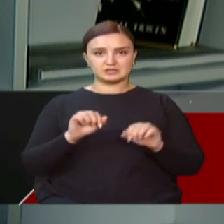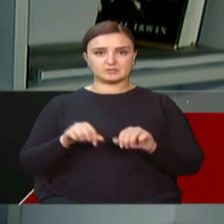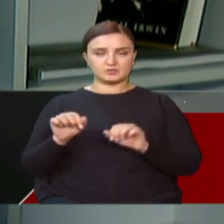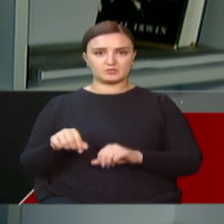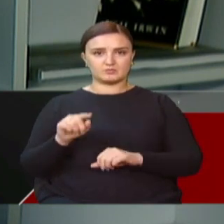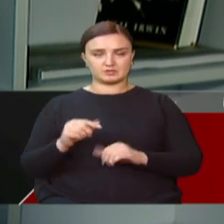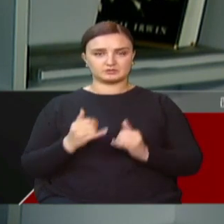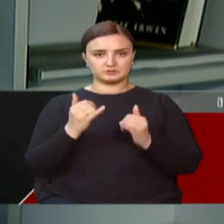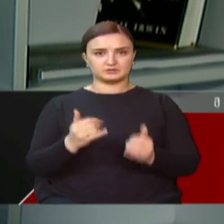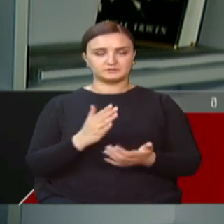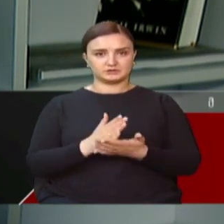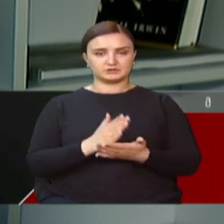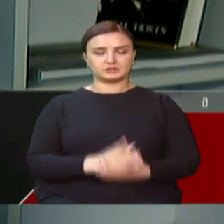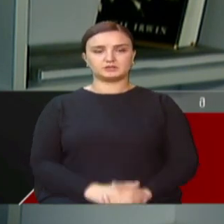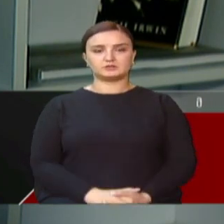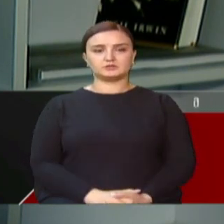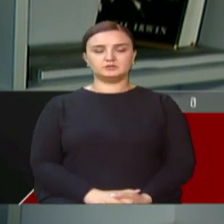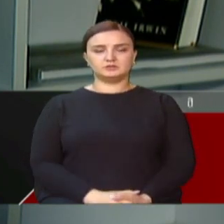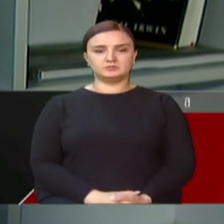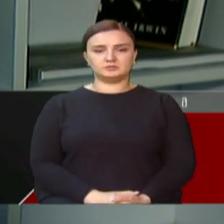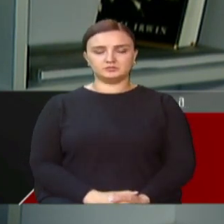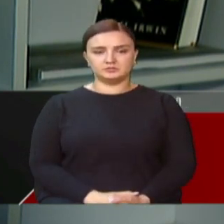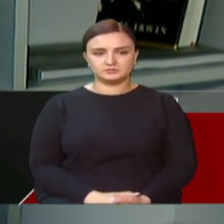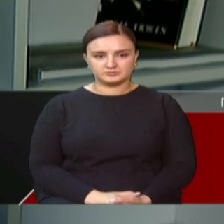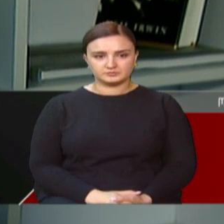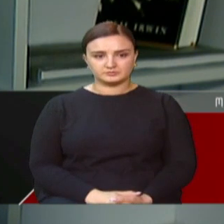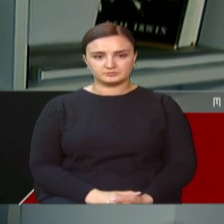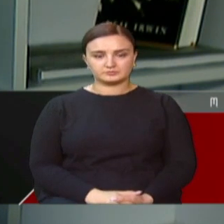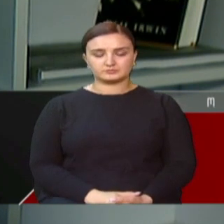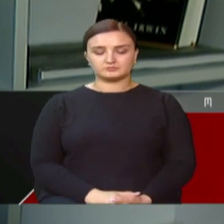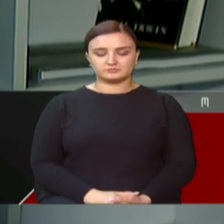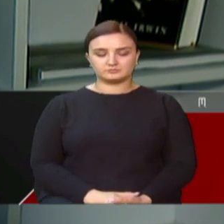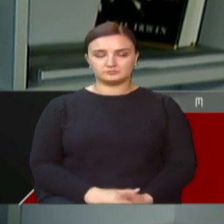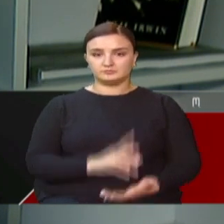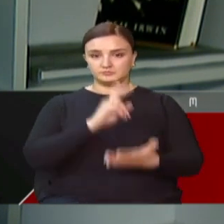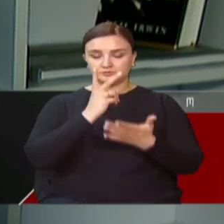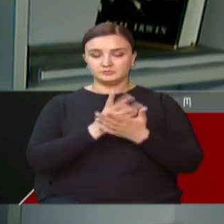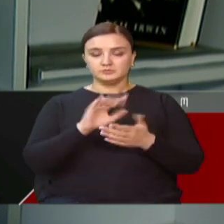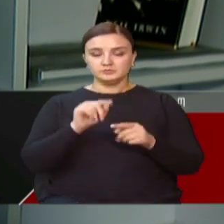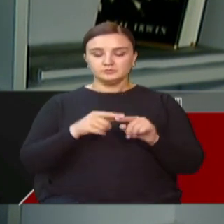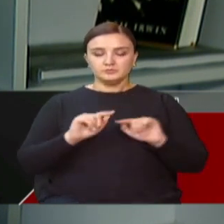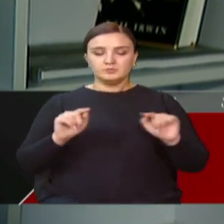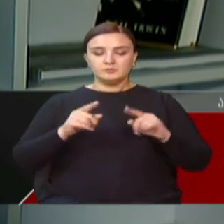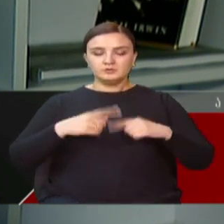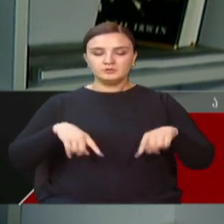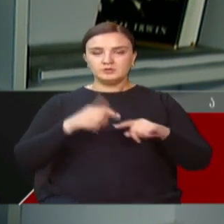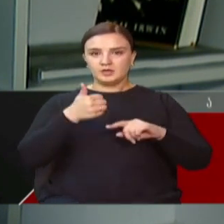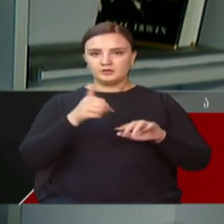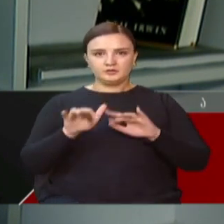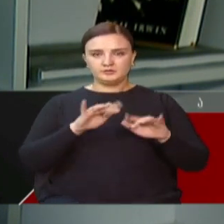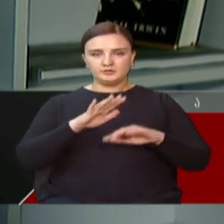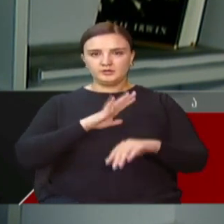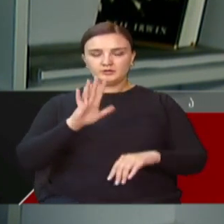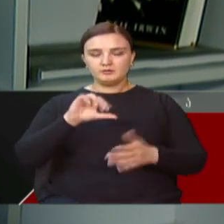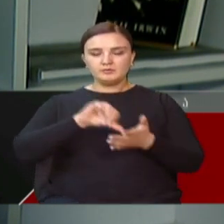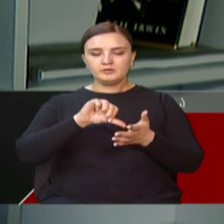ფანჯარას ეკუთვნის ჩემი აზრით. Რადგან მიუხედავად იმისა, რომ ოპოზიციის ნაწილი არ იქცეოდა კარგად და არ